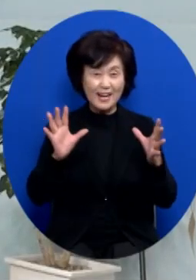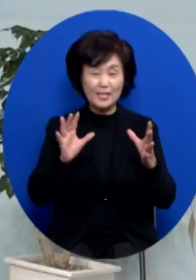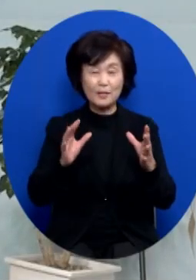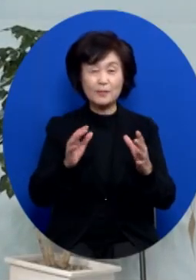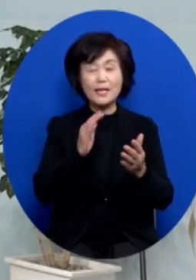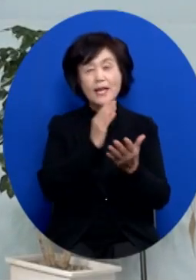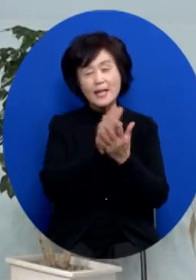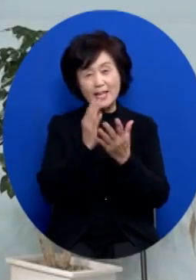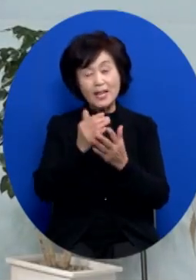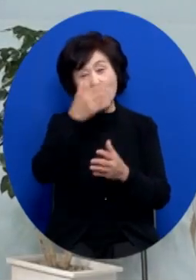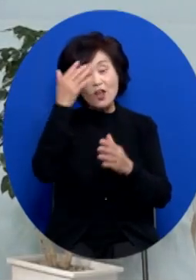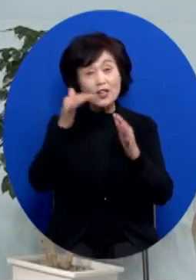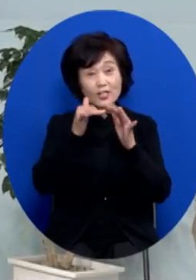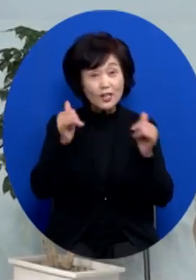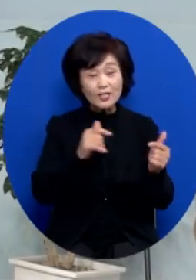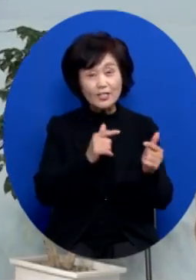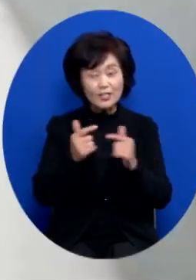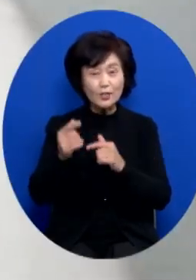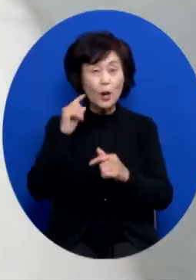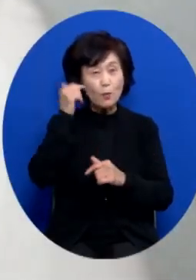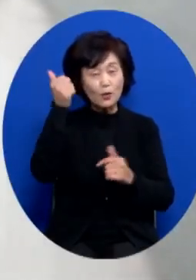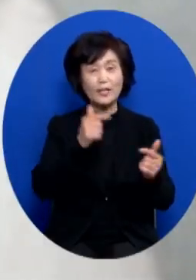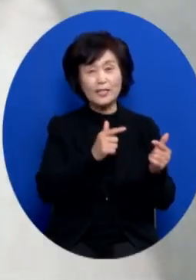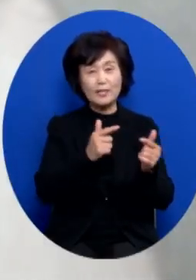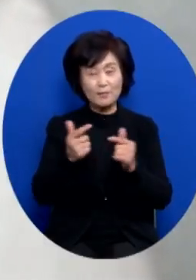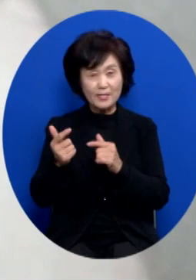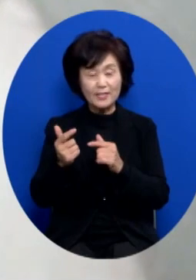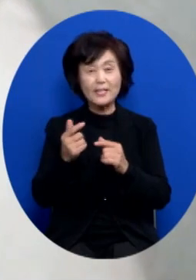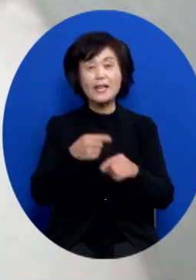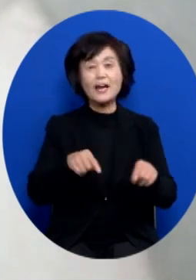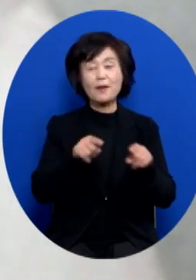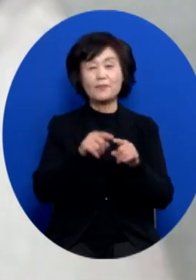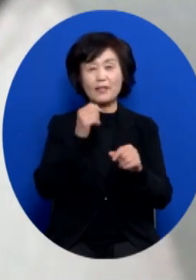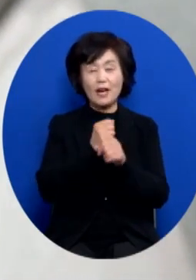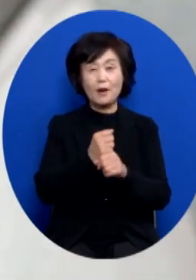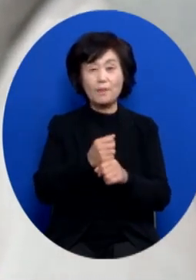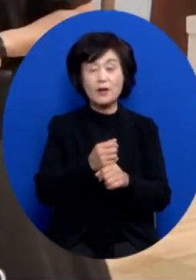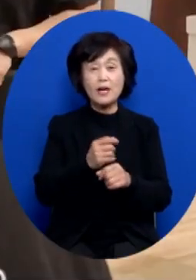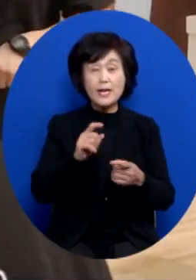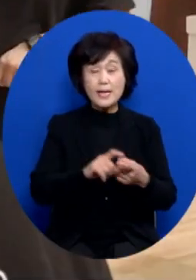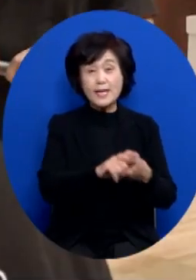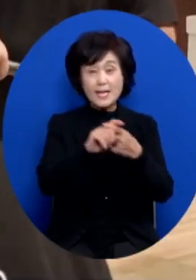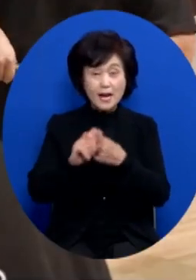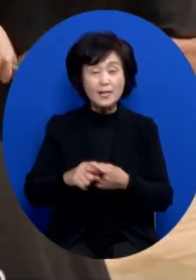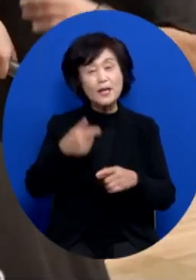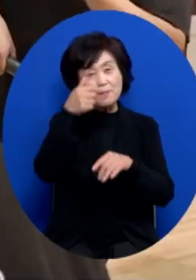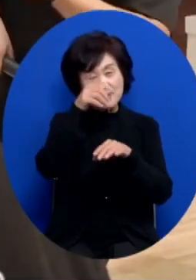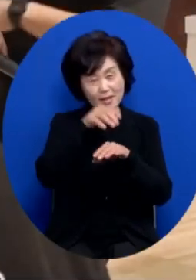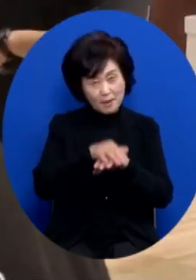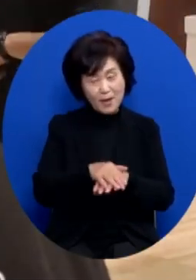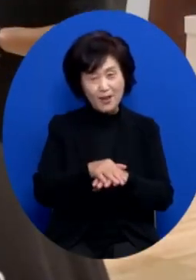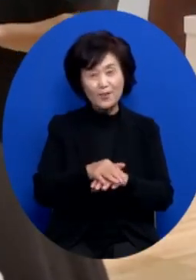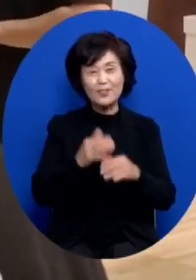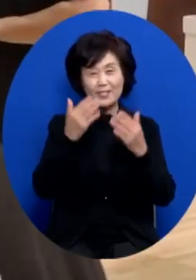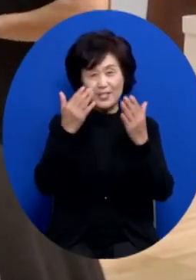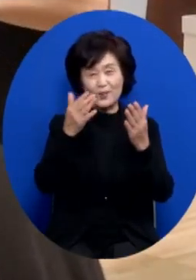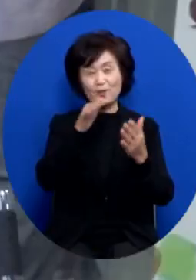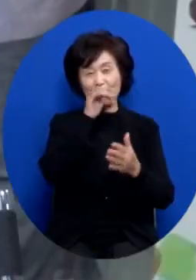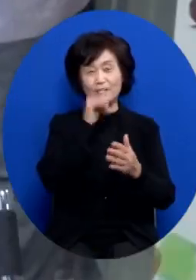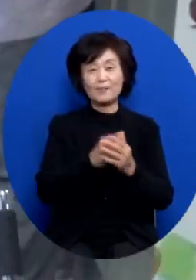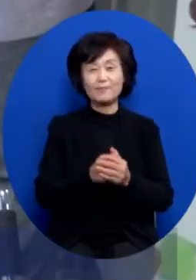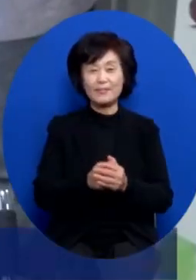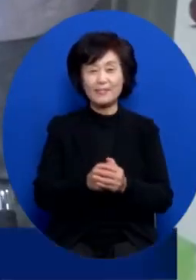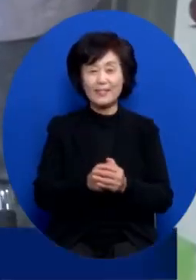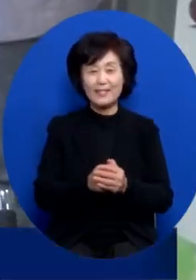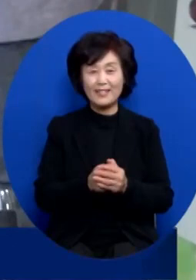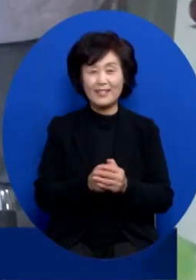출신의 청년들과 목회자들이 찬양팀과 강사로 섬기며 진정한 연합의 의미를 담아 함께 동역했습니다. 두